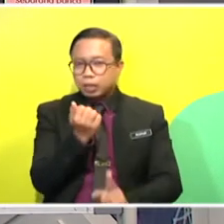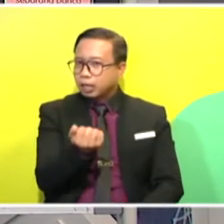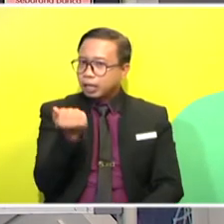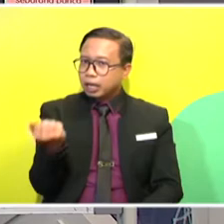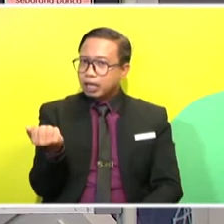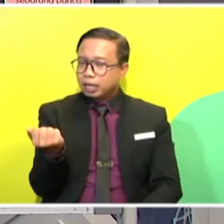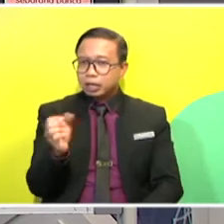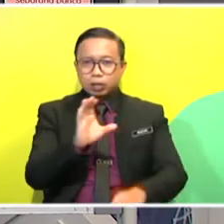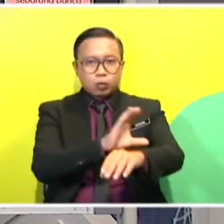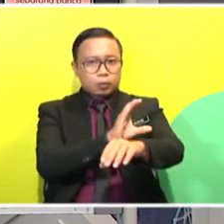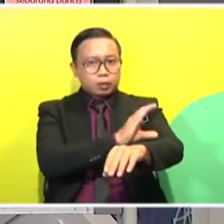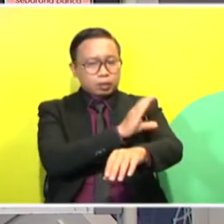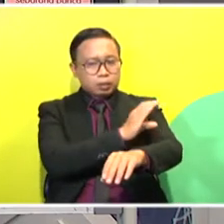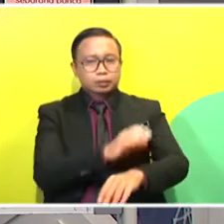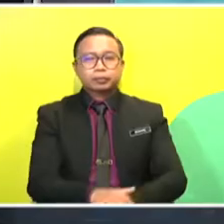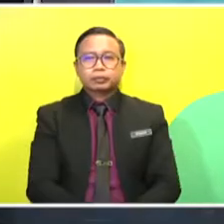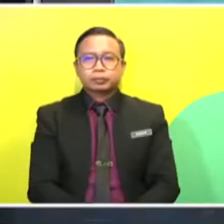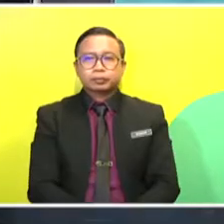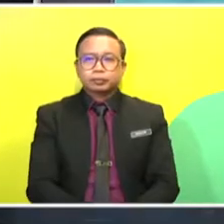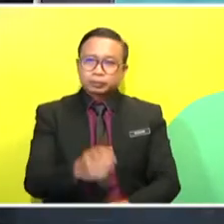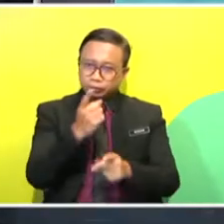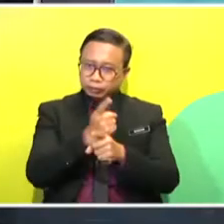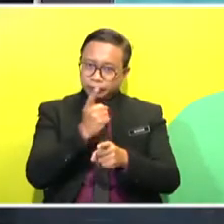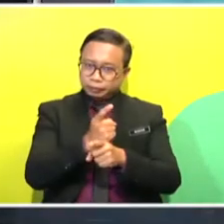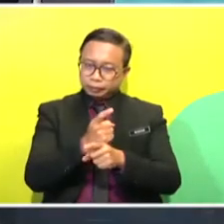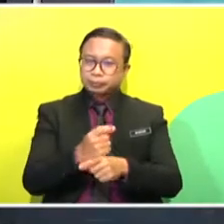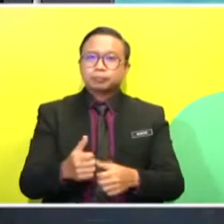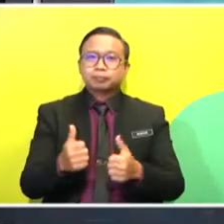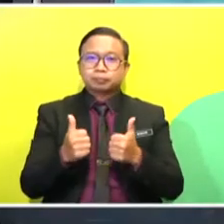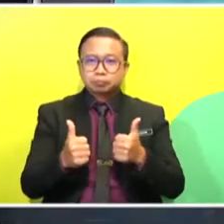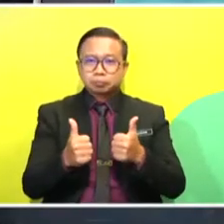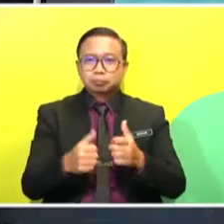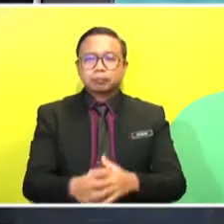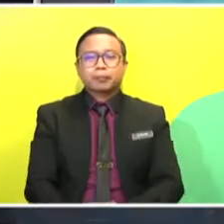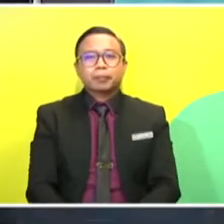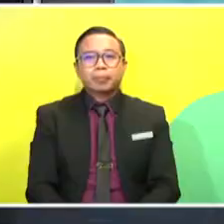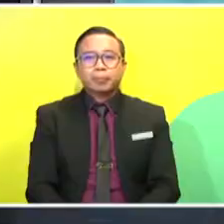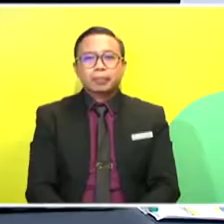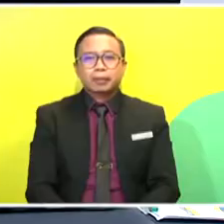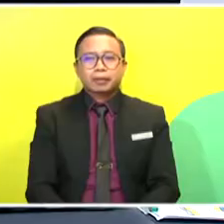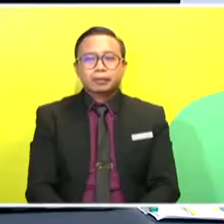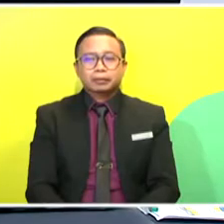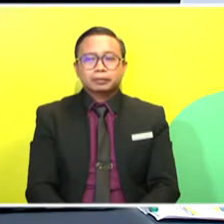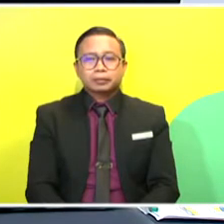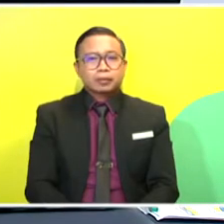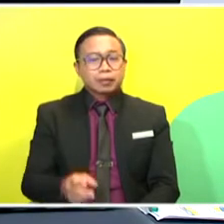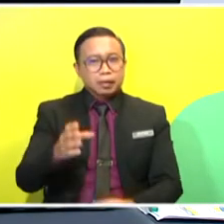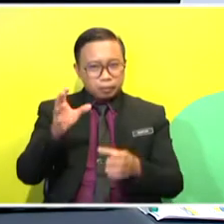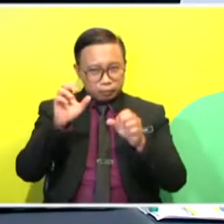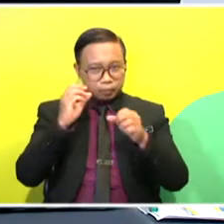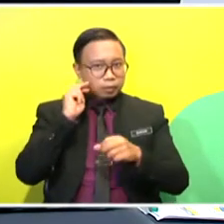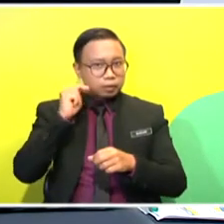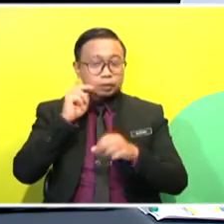perkakasan komputer. Betul, tepat betul. Sekali. Yeay. Oh, nampaknya Niza dapat menjawab